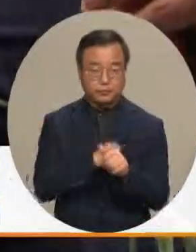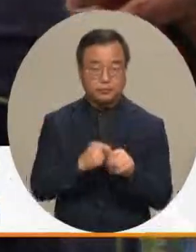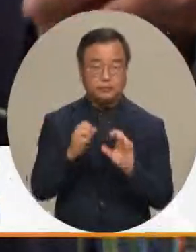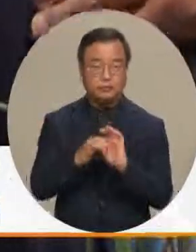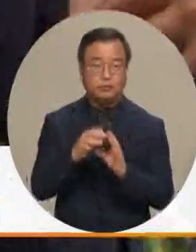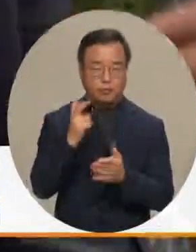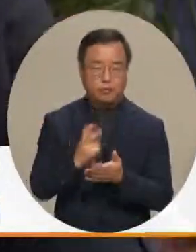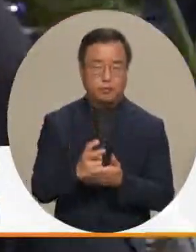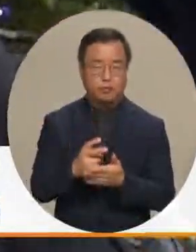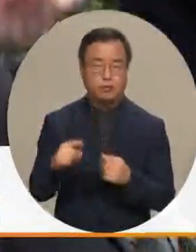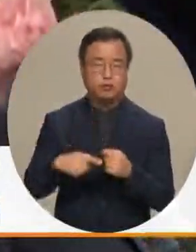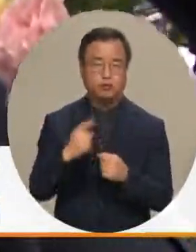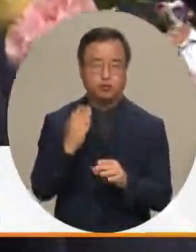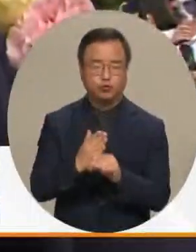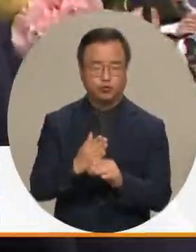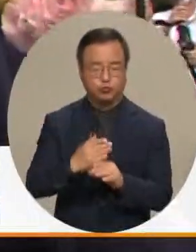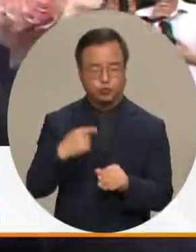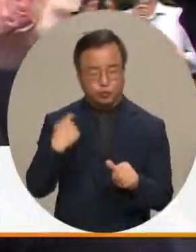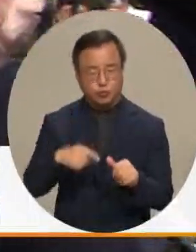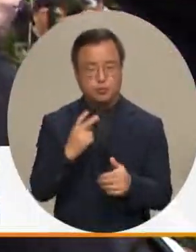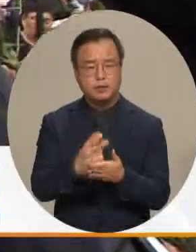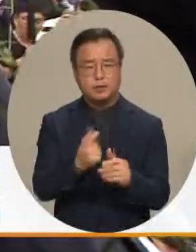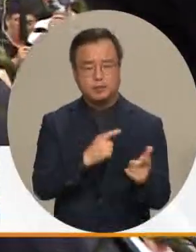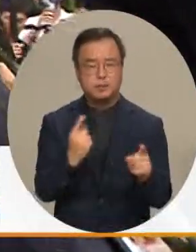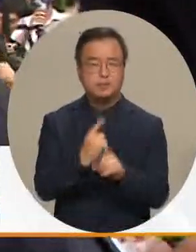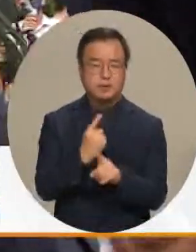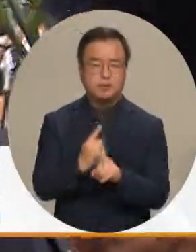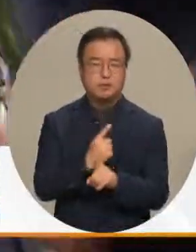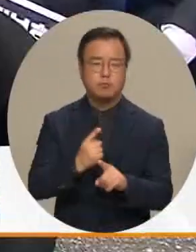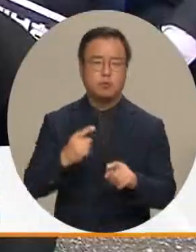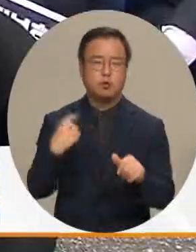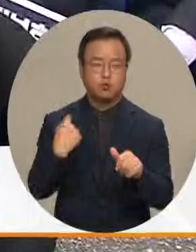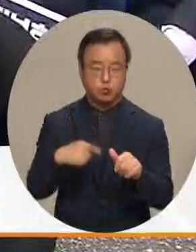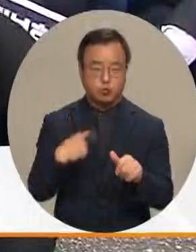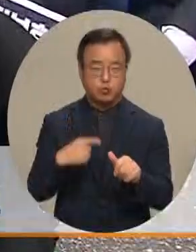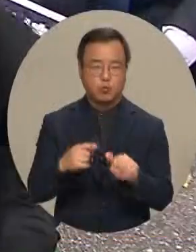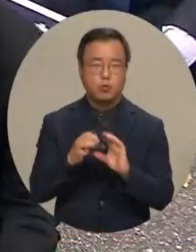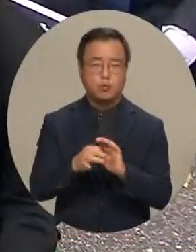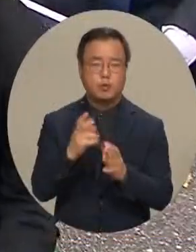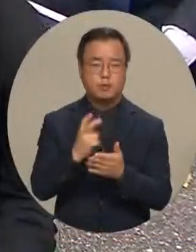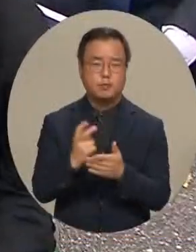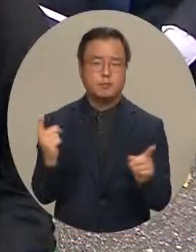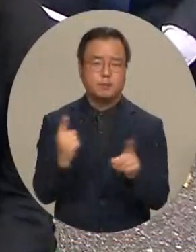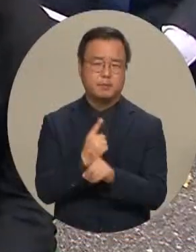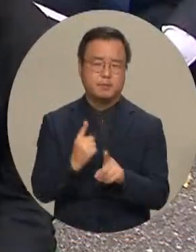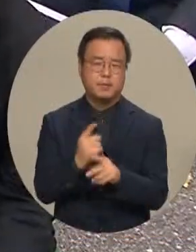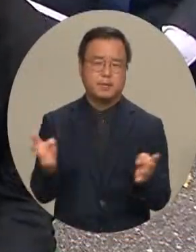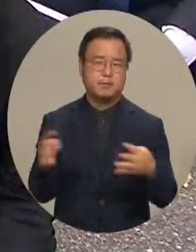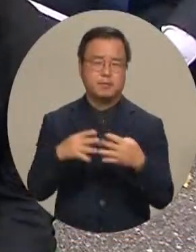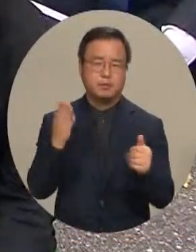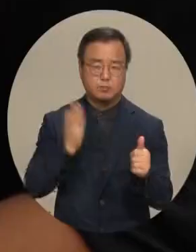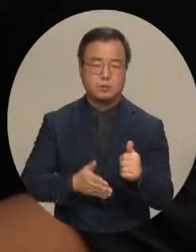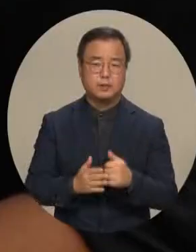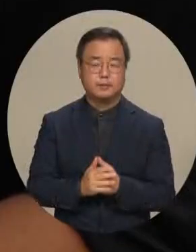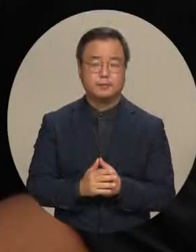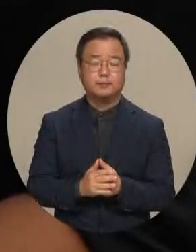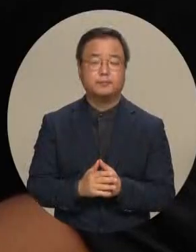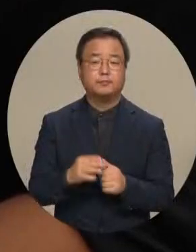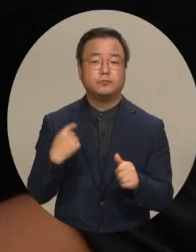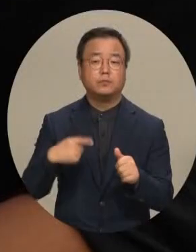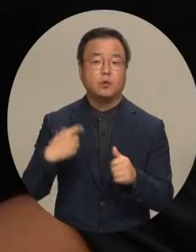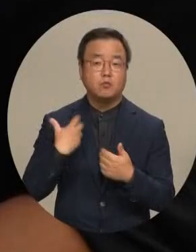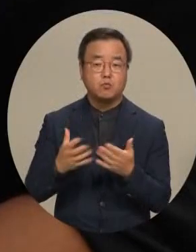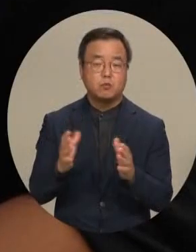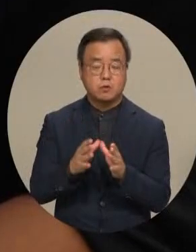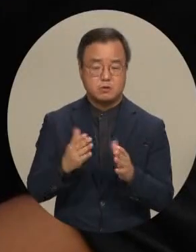교육법 개정 등 교권 보호 합의안의 국회 의결을 촉구했습니다. 교육부가 교원들의 단체 행동의 최대